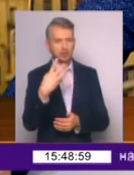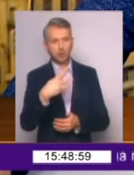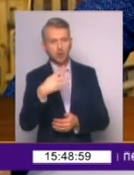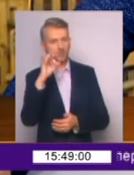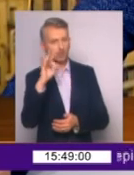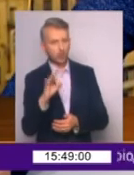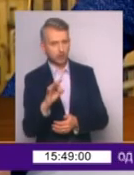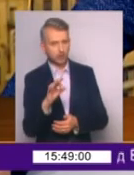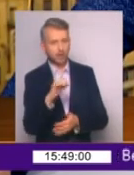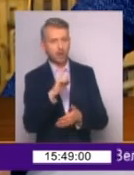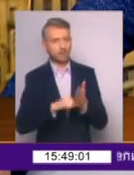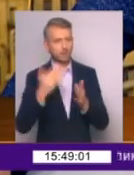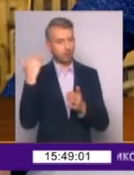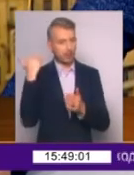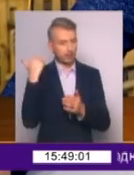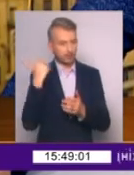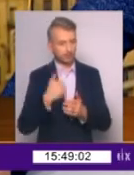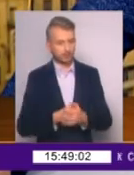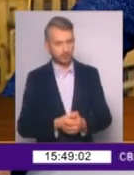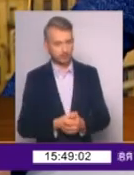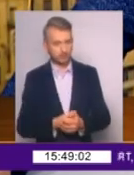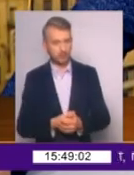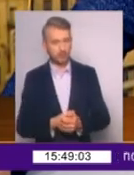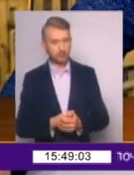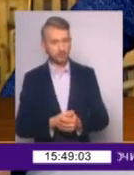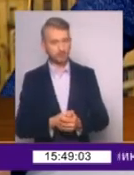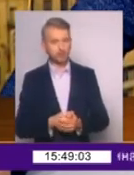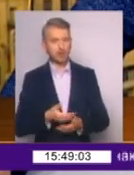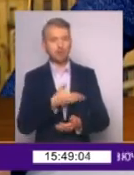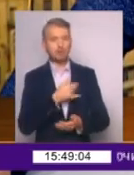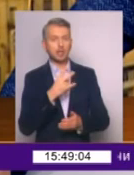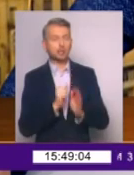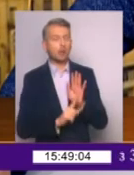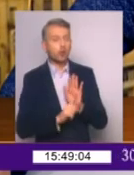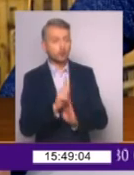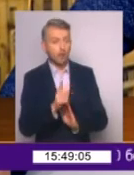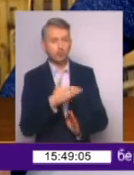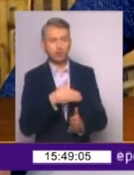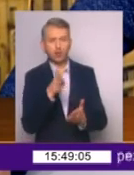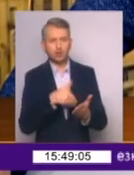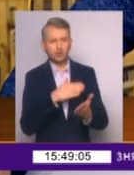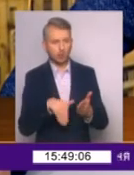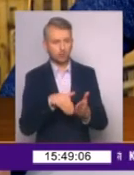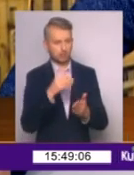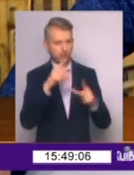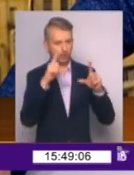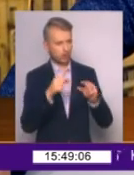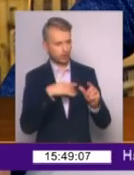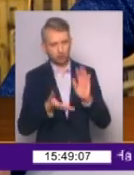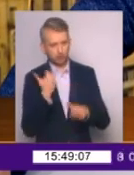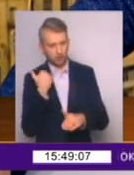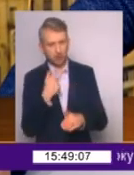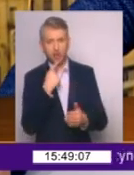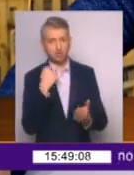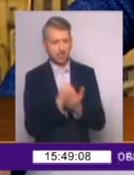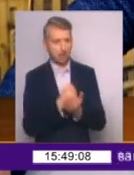30-40% від попередніх. Ми на початку ми зовсім убирали знижки. Ми от прийняли